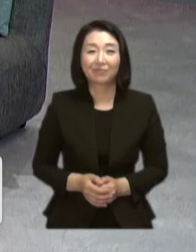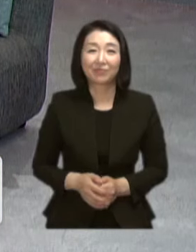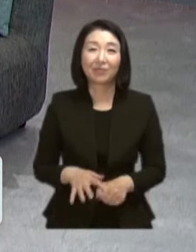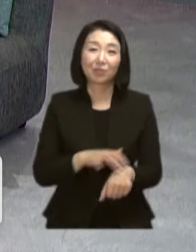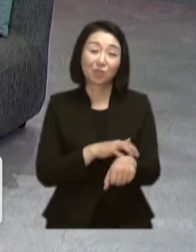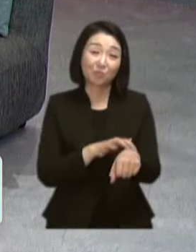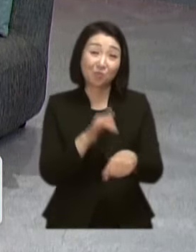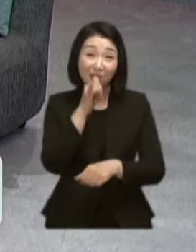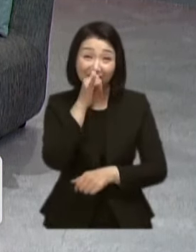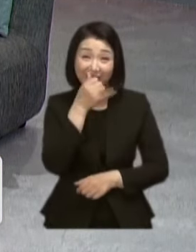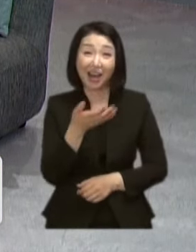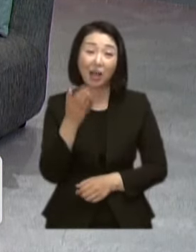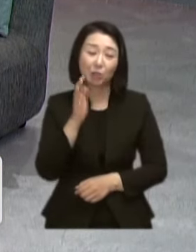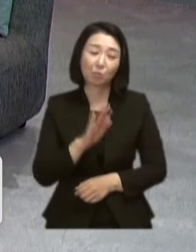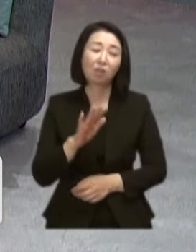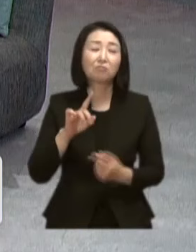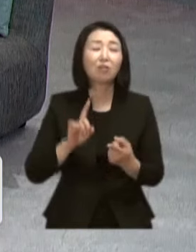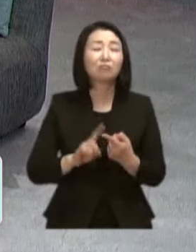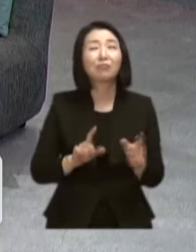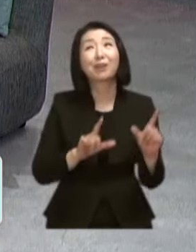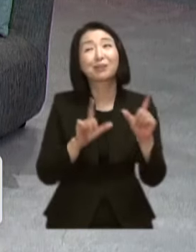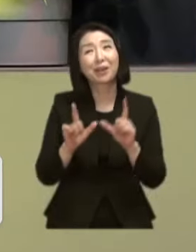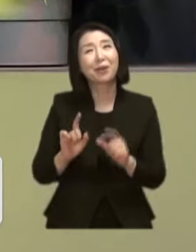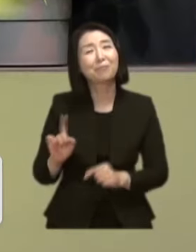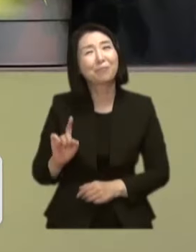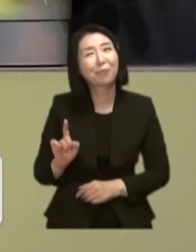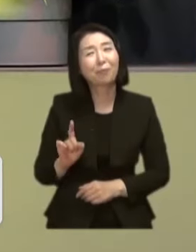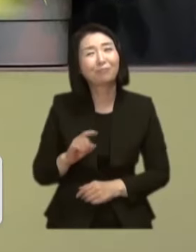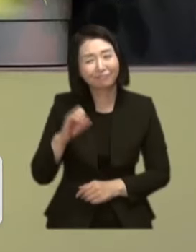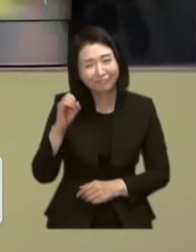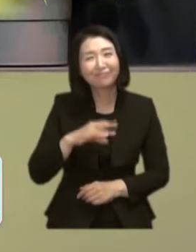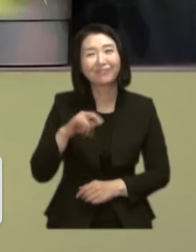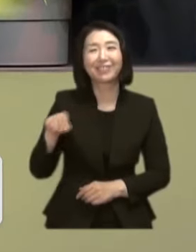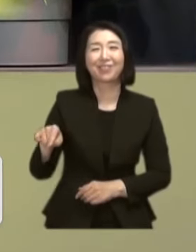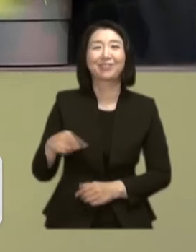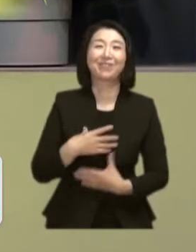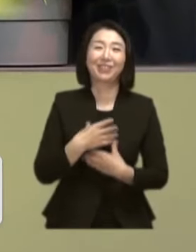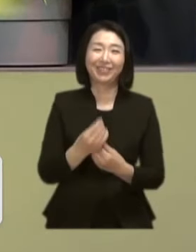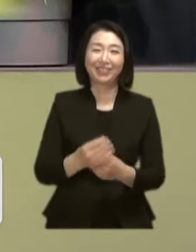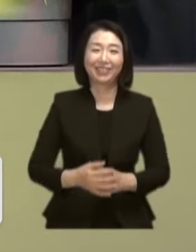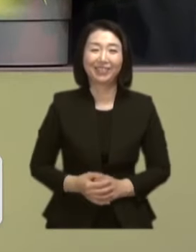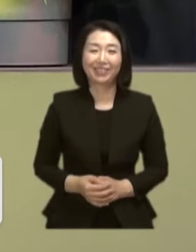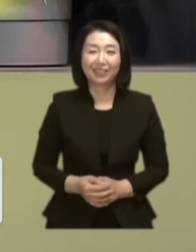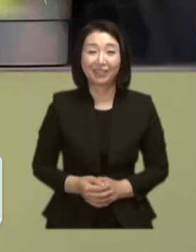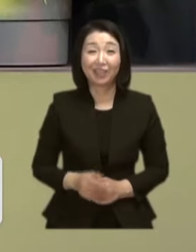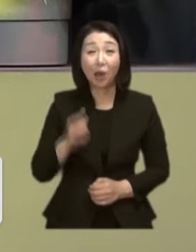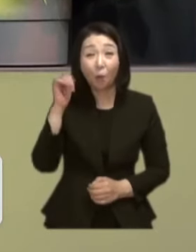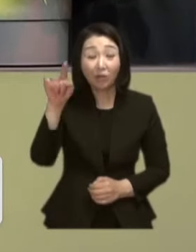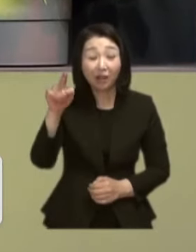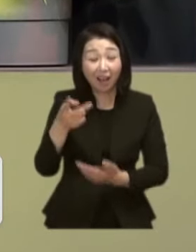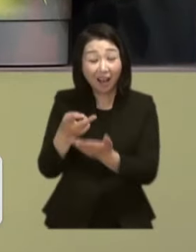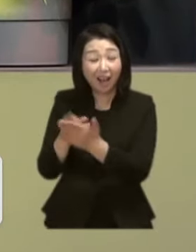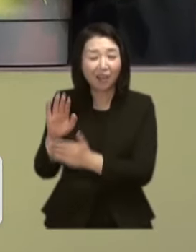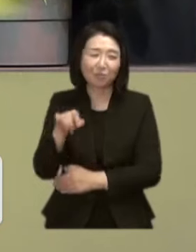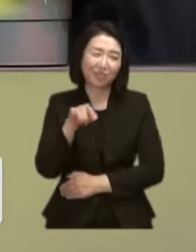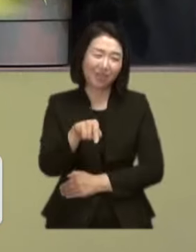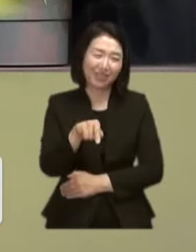불편한 거는 좀 불편해도 이제 뭐 그렇게 생활하다 보니까요. 또 그게 그 자리가 더 편해요. 무려 더. 네. 호텔에서 눕는 것보다 거기가